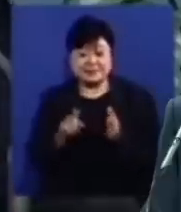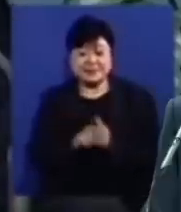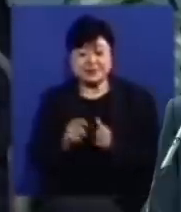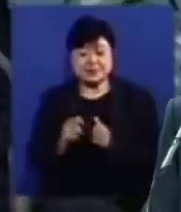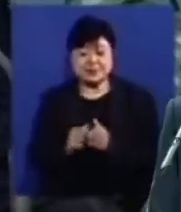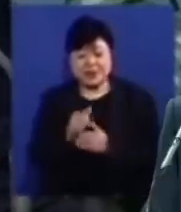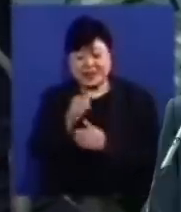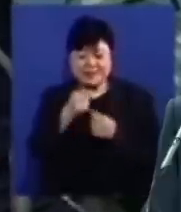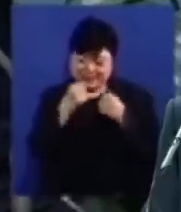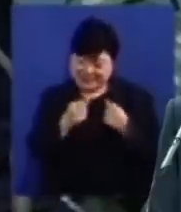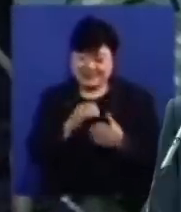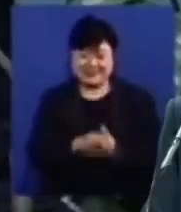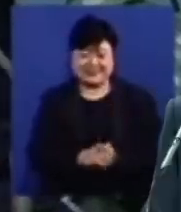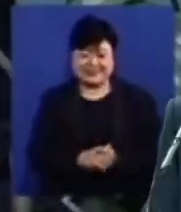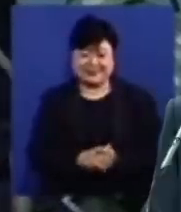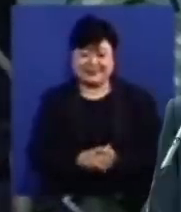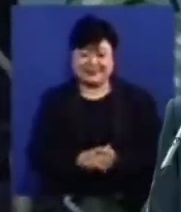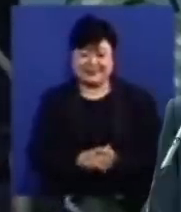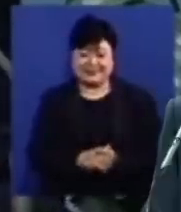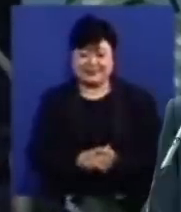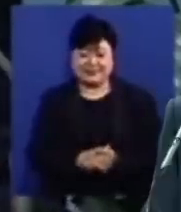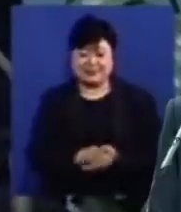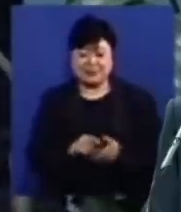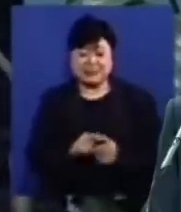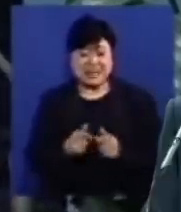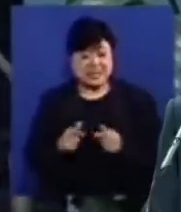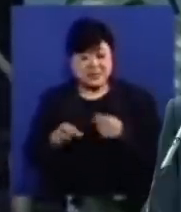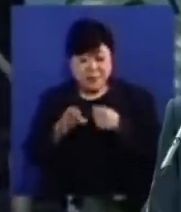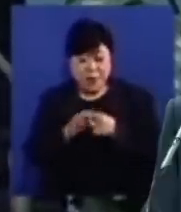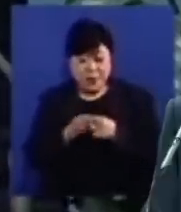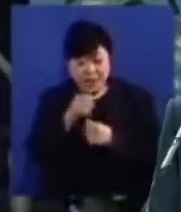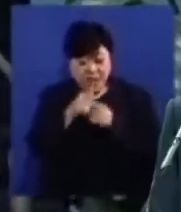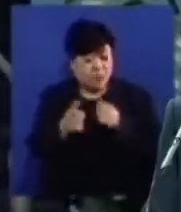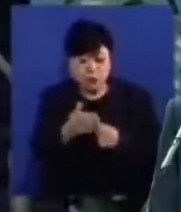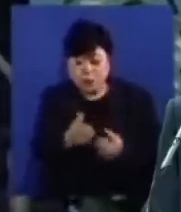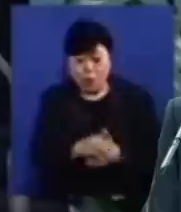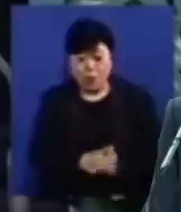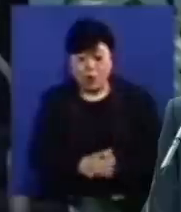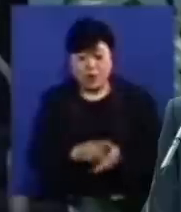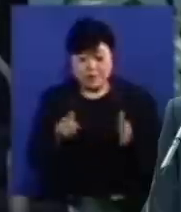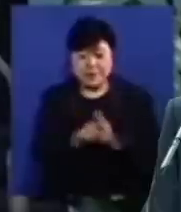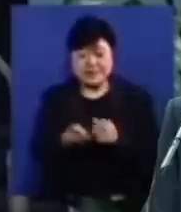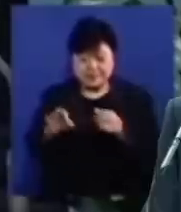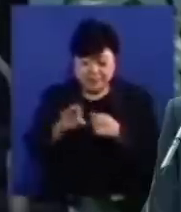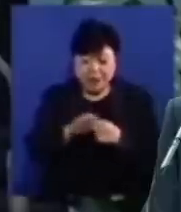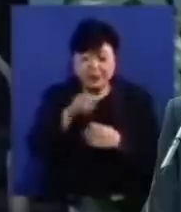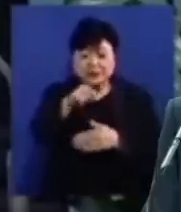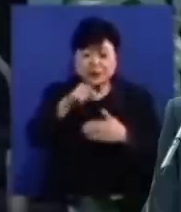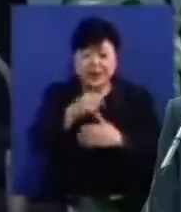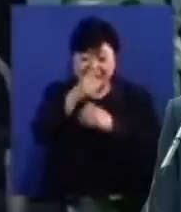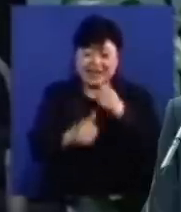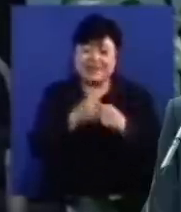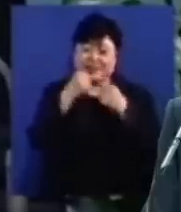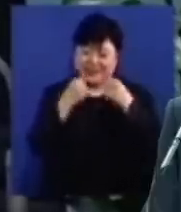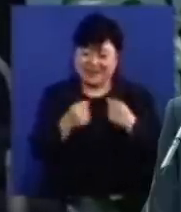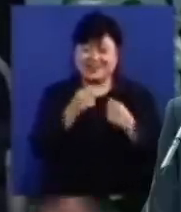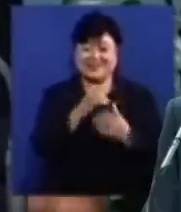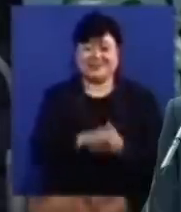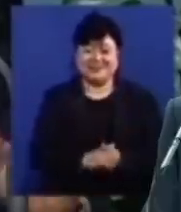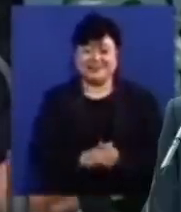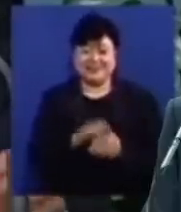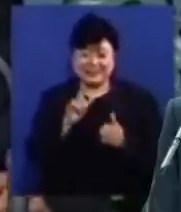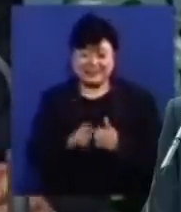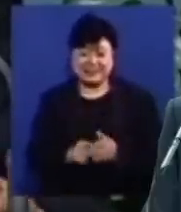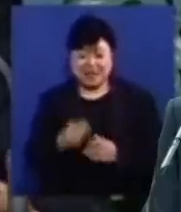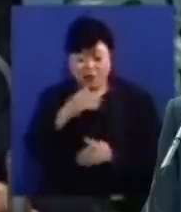속에 하나님이 계신 것입니다. 안 믿으면 하나님이 안 계시고 믿으면 믿음 속에 하나님이 계신 것입니다.